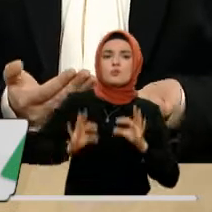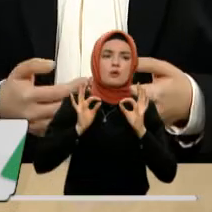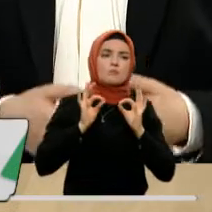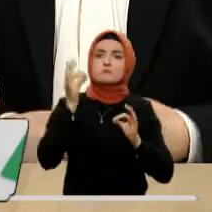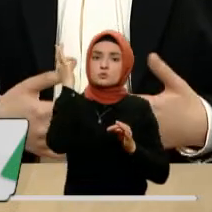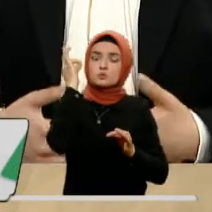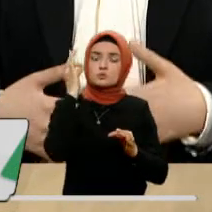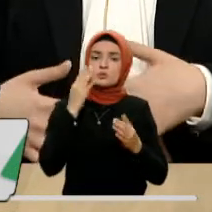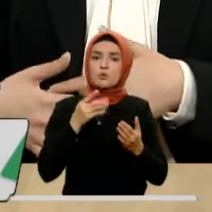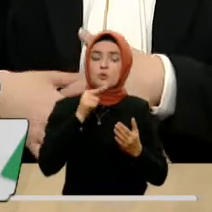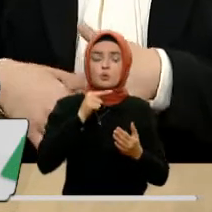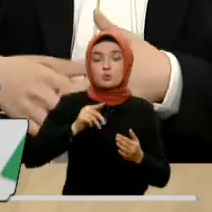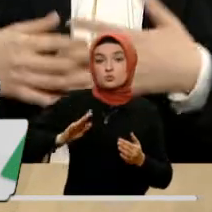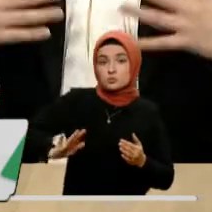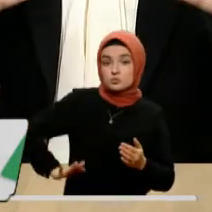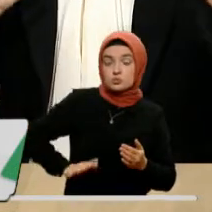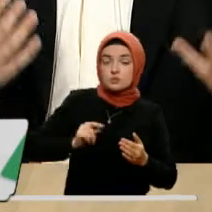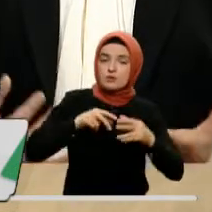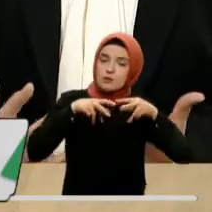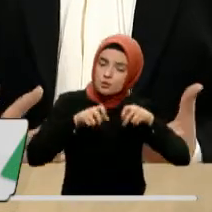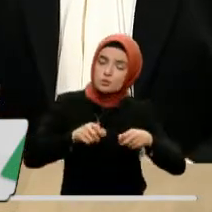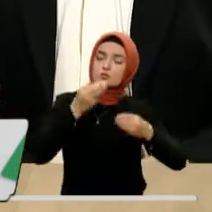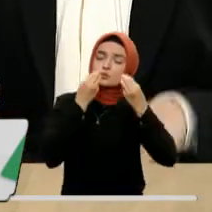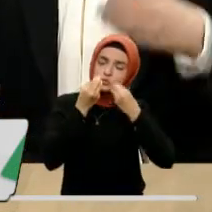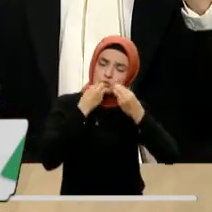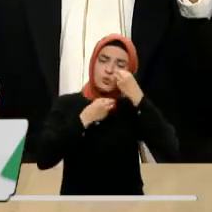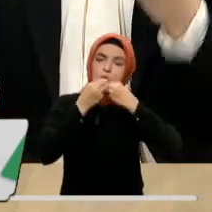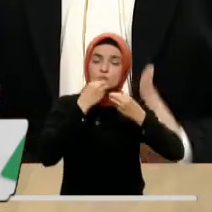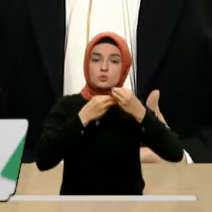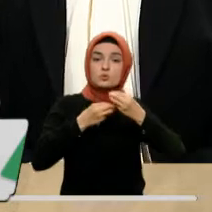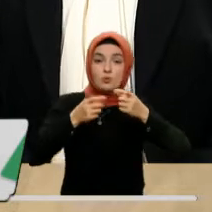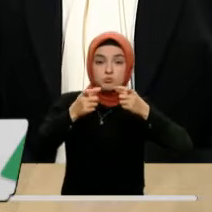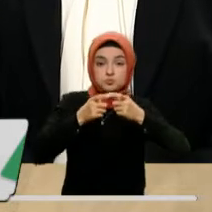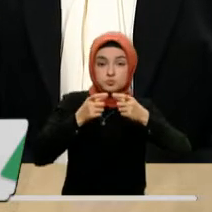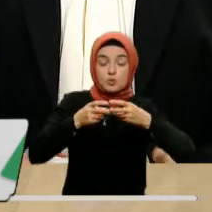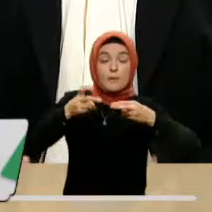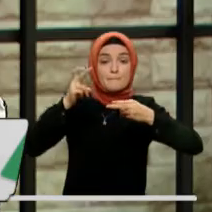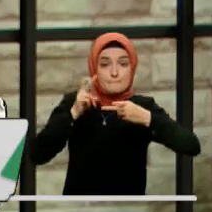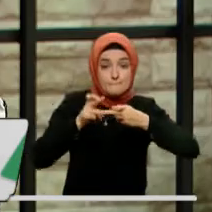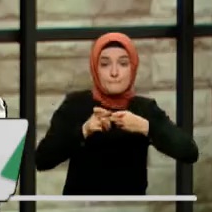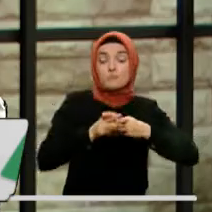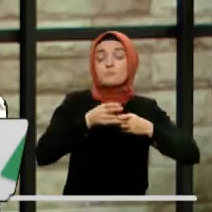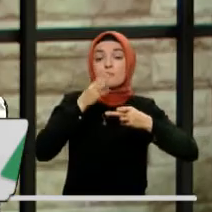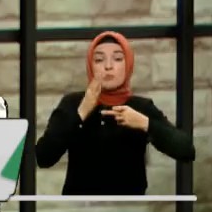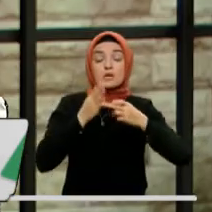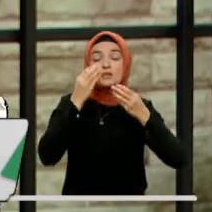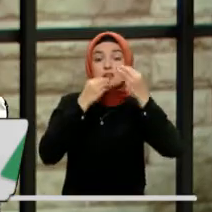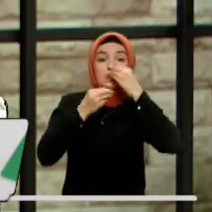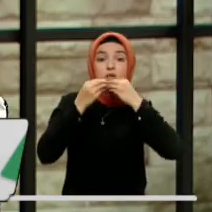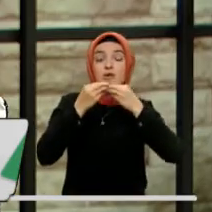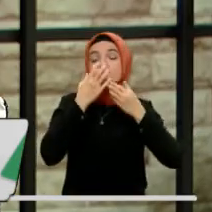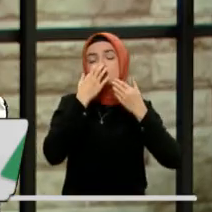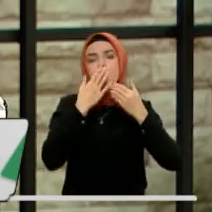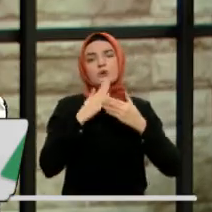duyuyor. Hayli çocuktan işte böyle otursun iştahlı iştahlı güzel bir tabak pırasa yemeği bitirsini bekleyemiyoruz. Çünkü ortak bir dil